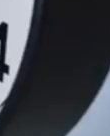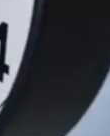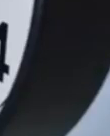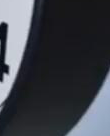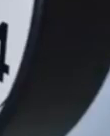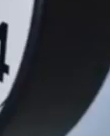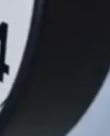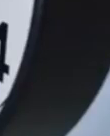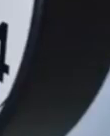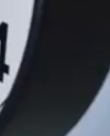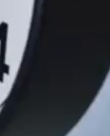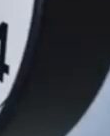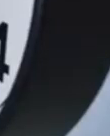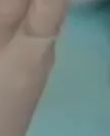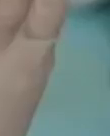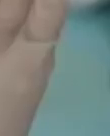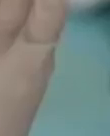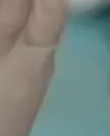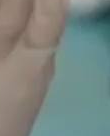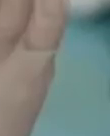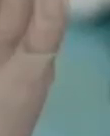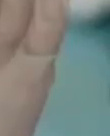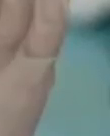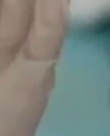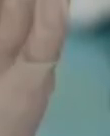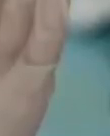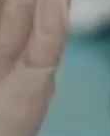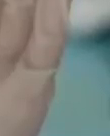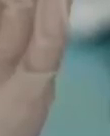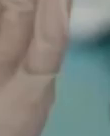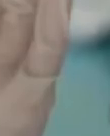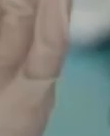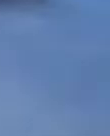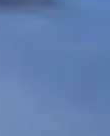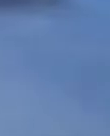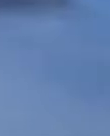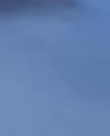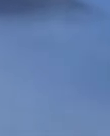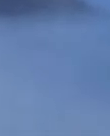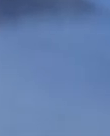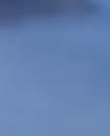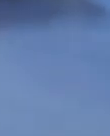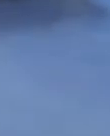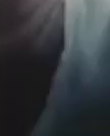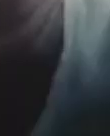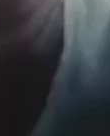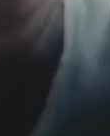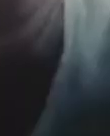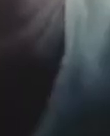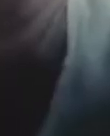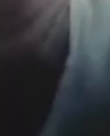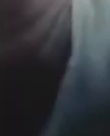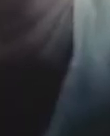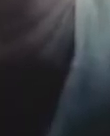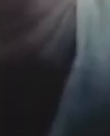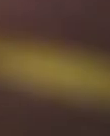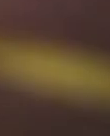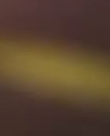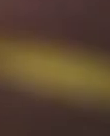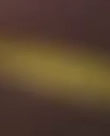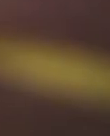tornino alla loro originaria servono piu posti letto spazi e risorse per la continuità assistenziale